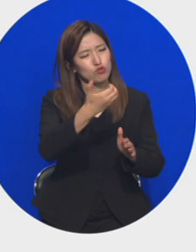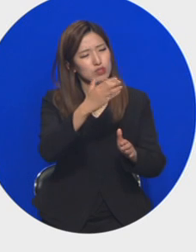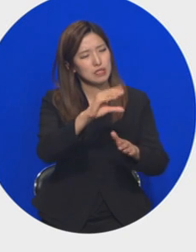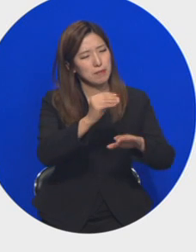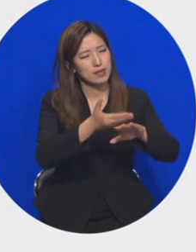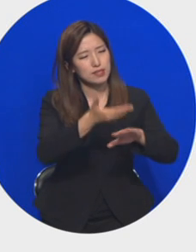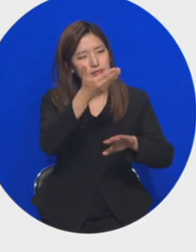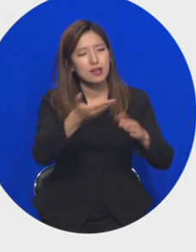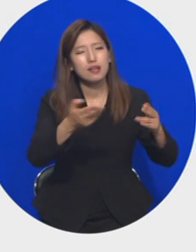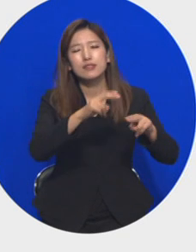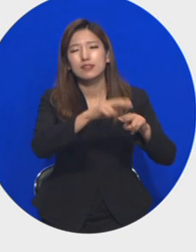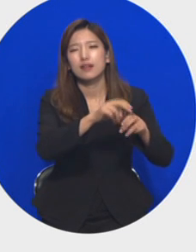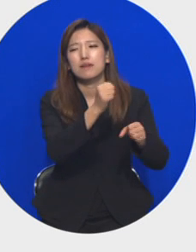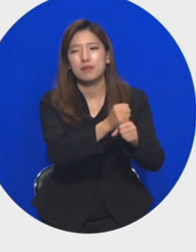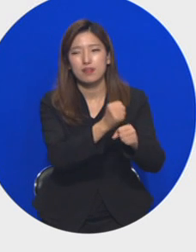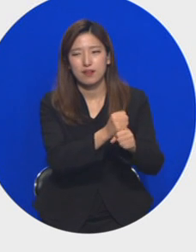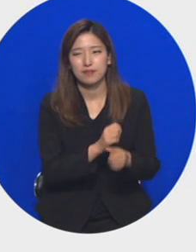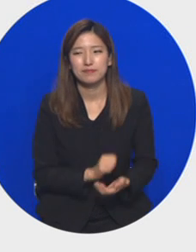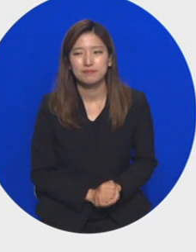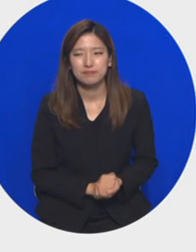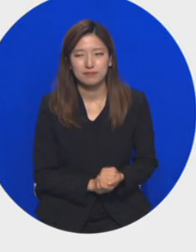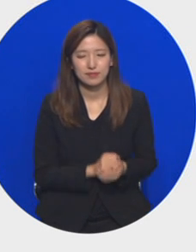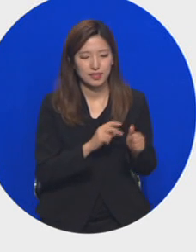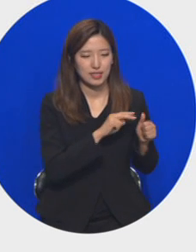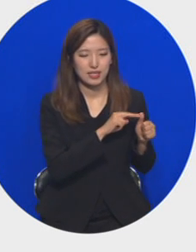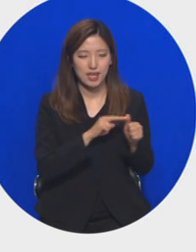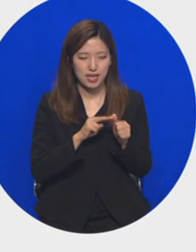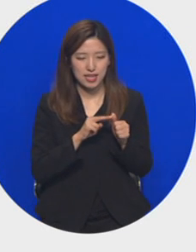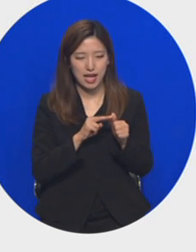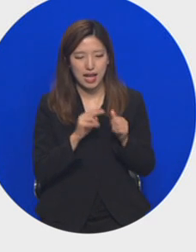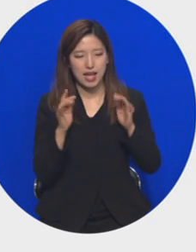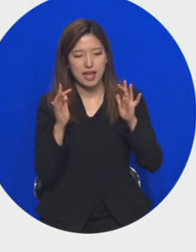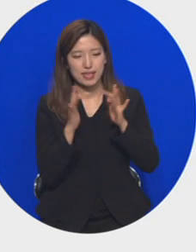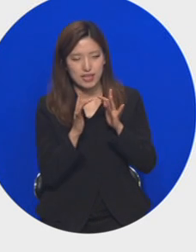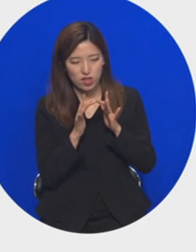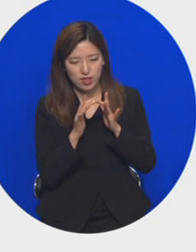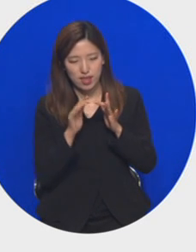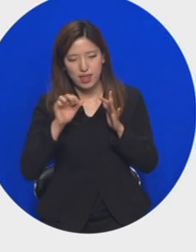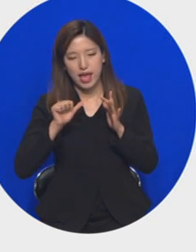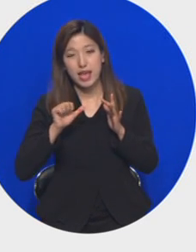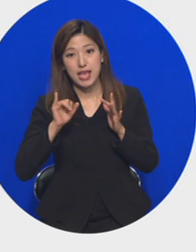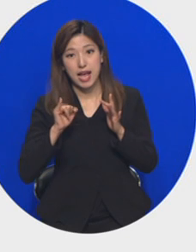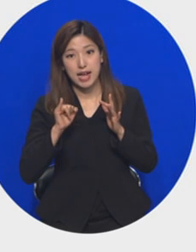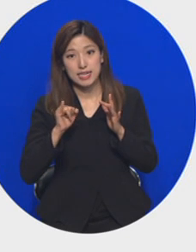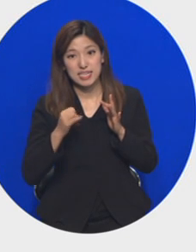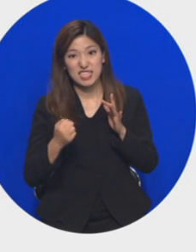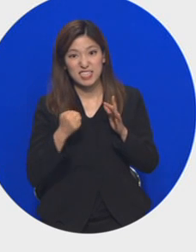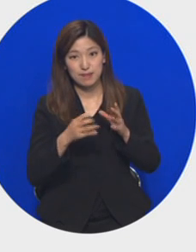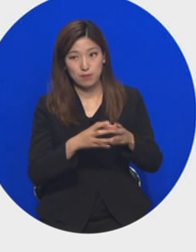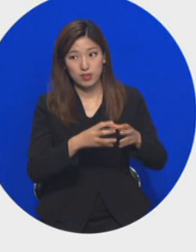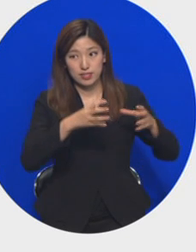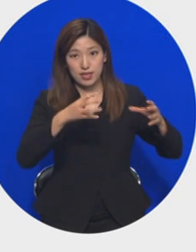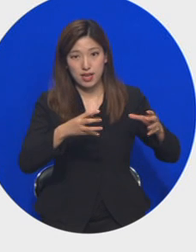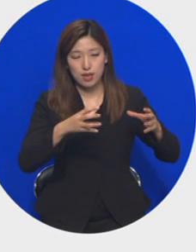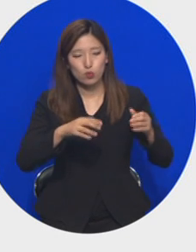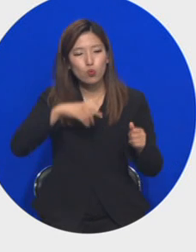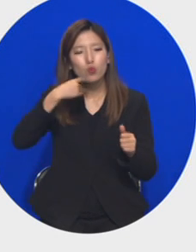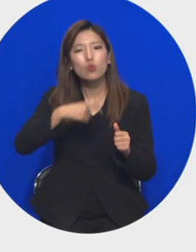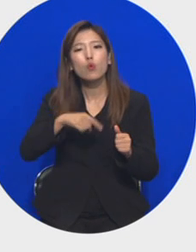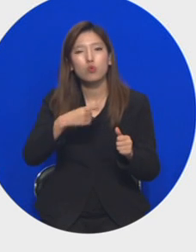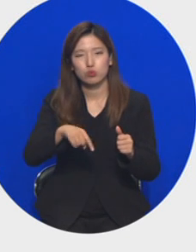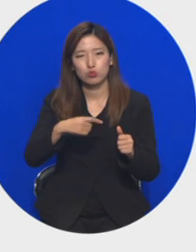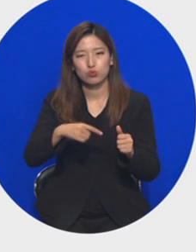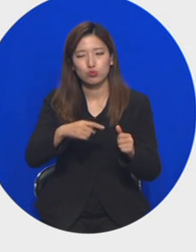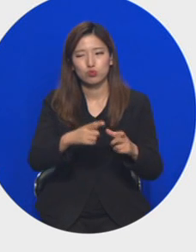디지털 경제 전환을 가속화 하기 위해 데이터 네트워크 ai 등 일명 dna 생태계를 강화하고 교육 인프라를 디지털로